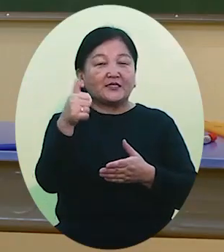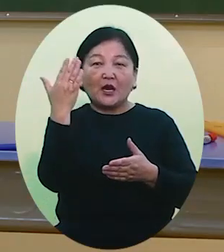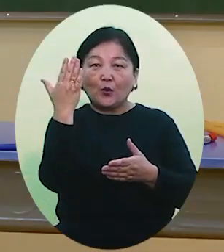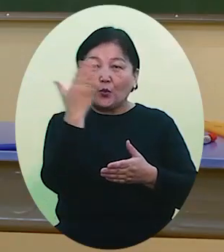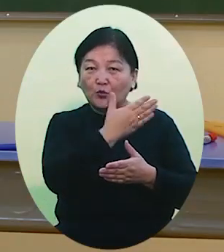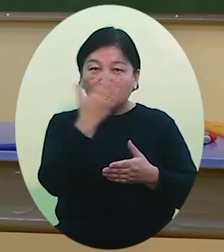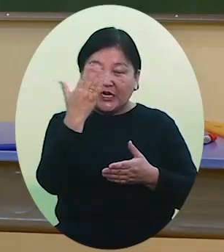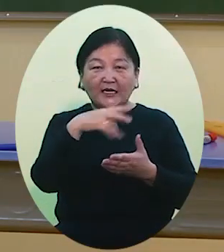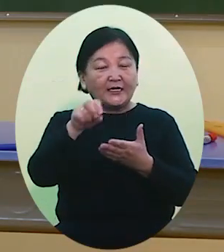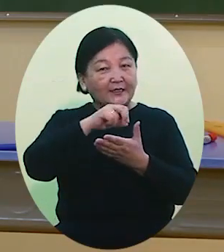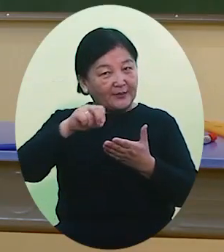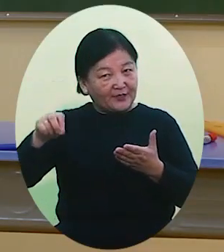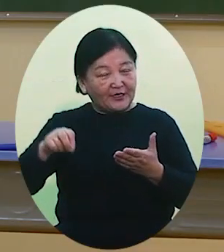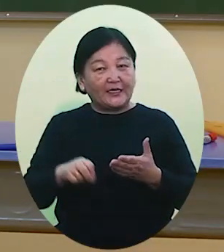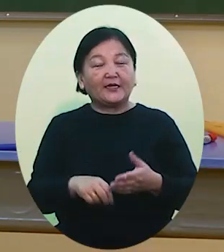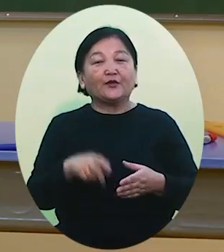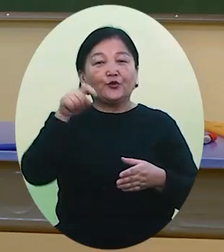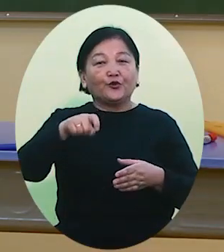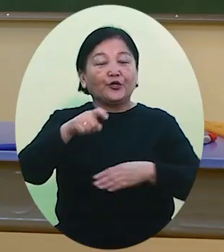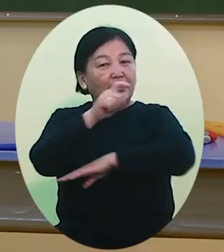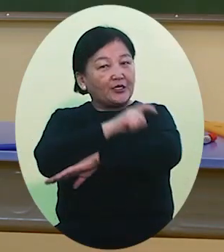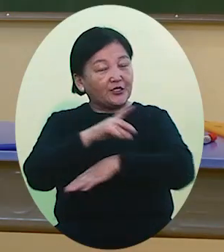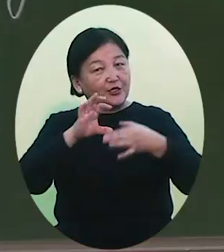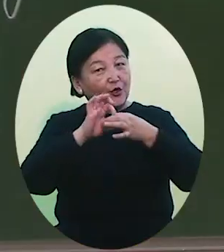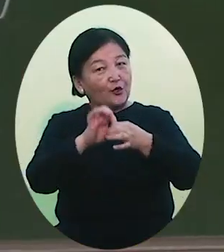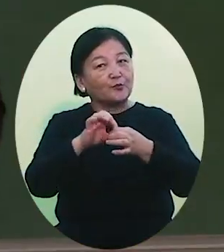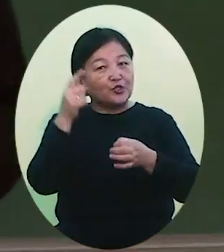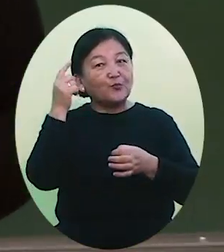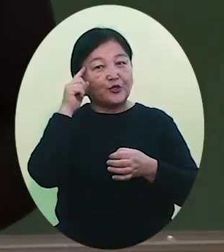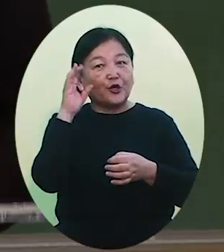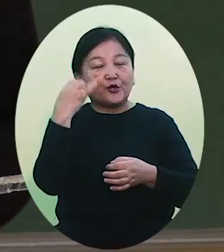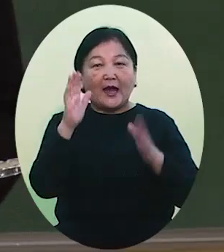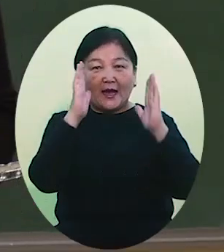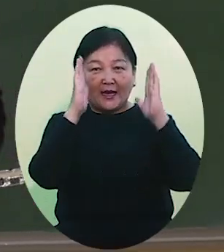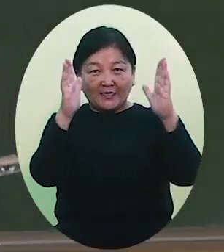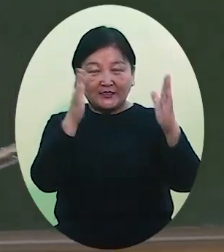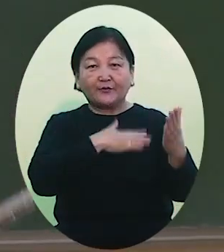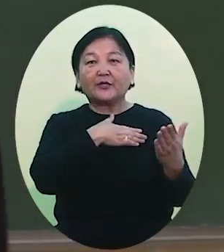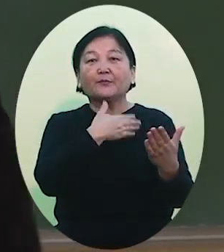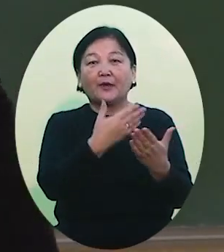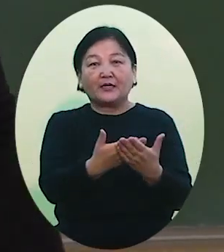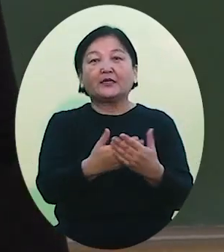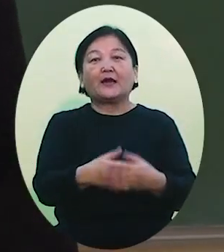өнөөдрийнхөө хичээлтэй холбогдуулаад тэмдэглээрэй. За анхаарал тавьсан хүмүүст баярлалаа.